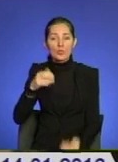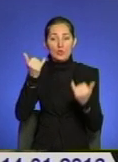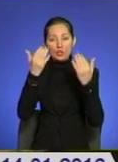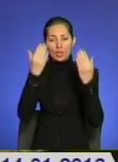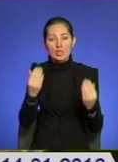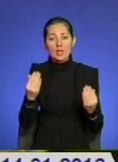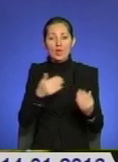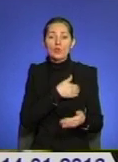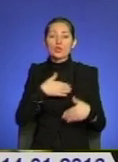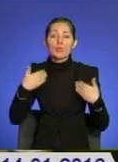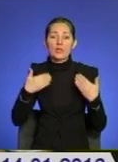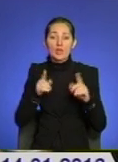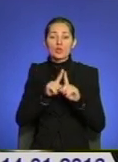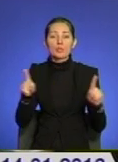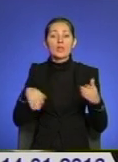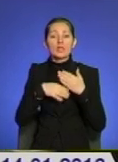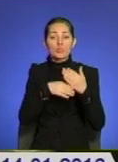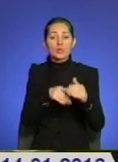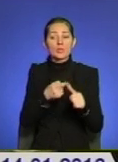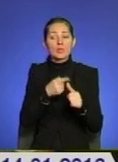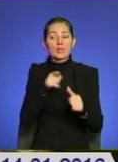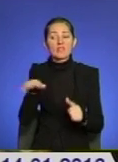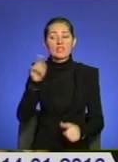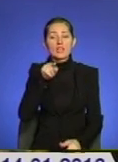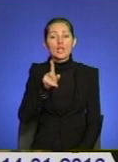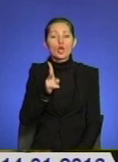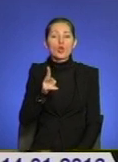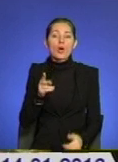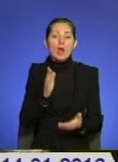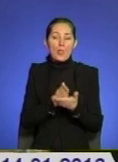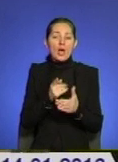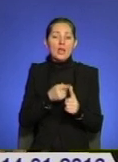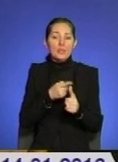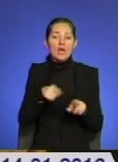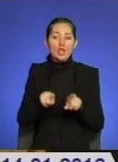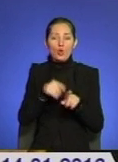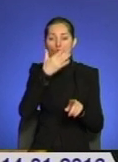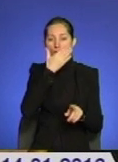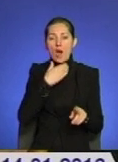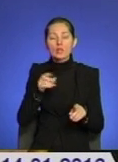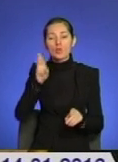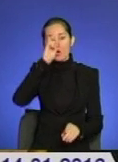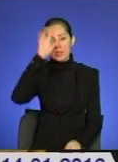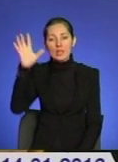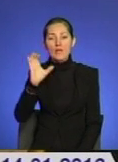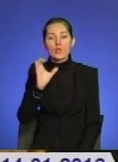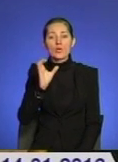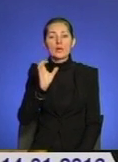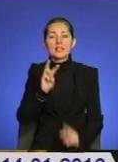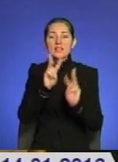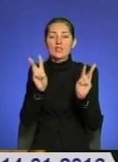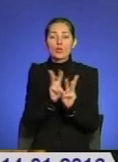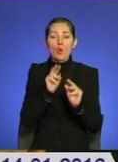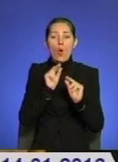спосіб з іменинами всіх тих, які носять ім'я такого гарного і славного великого святого, учителя